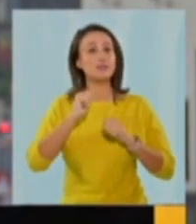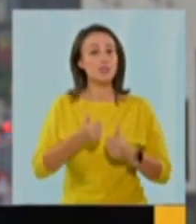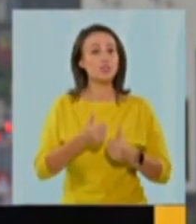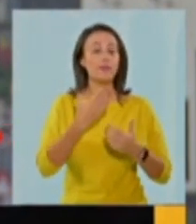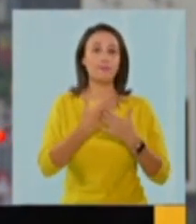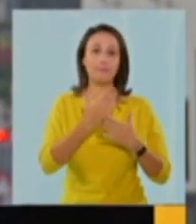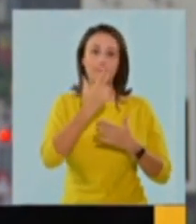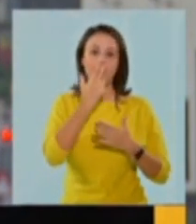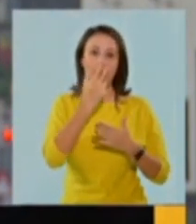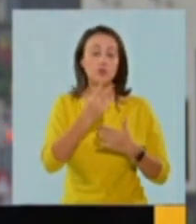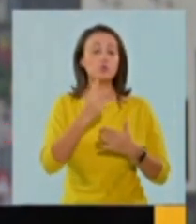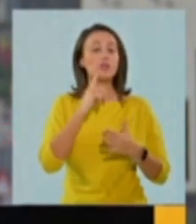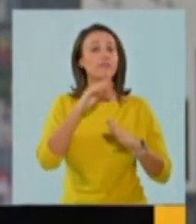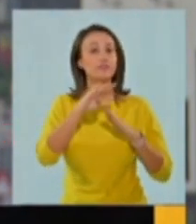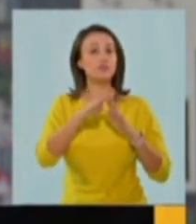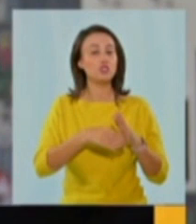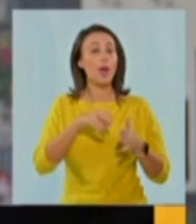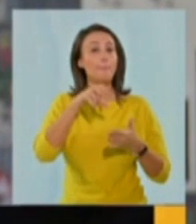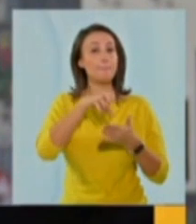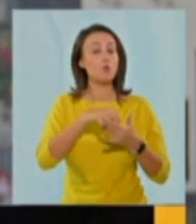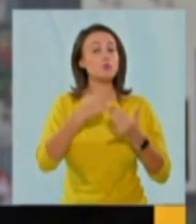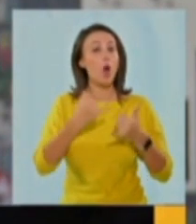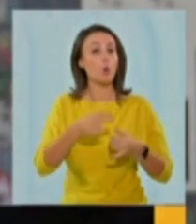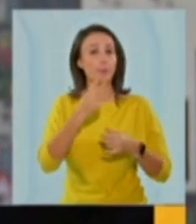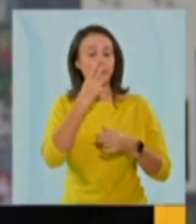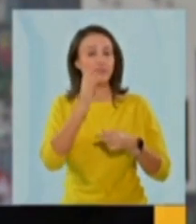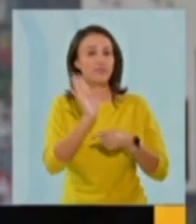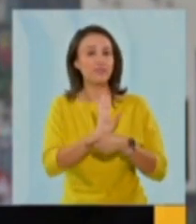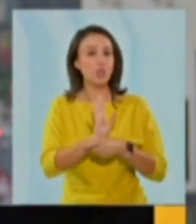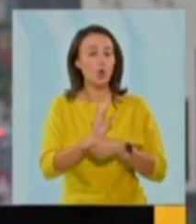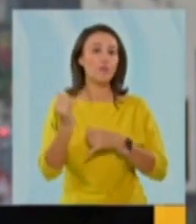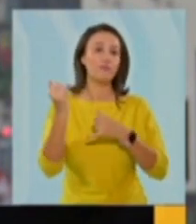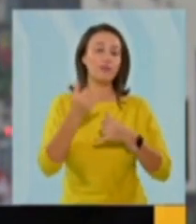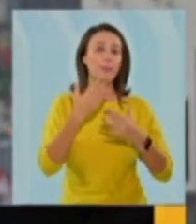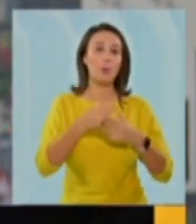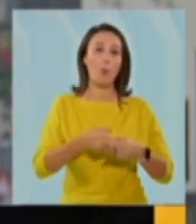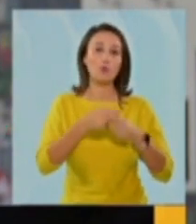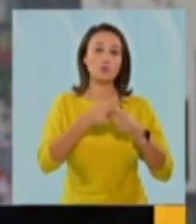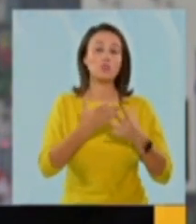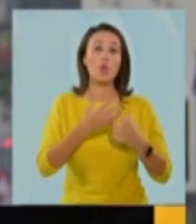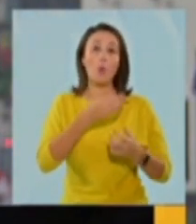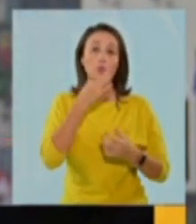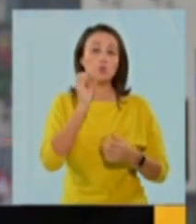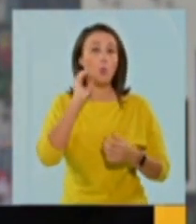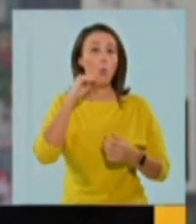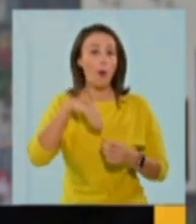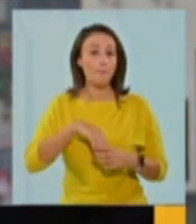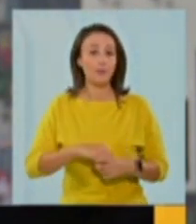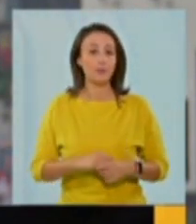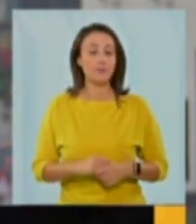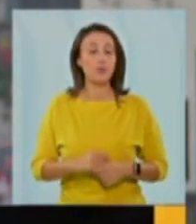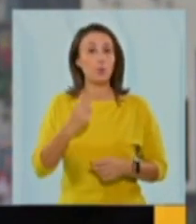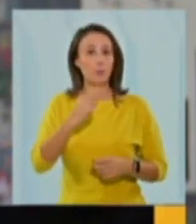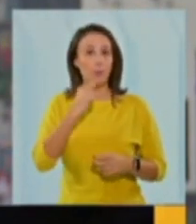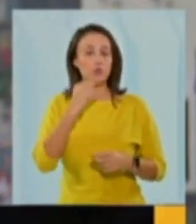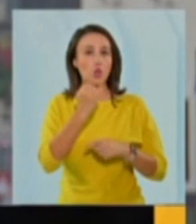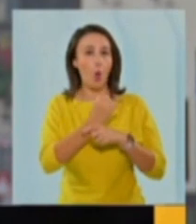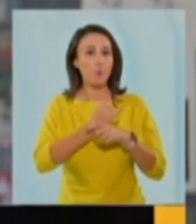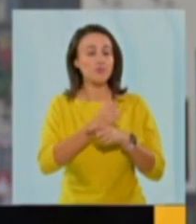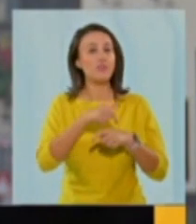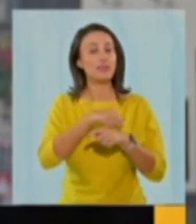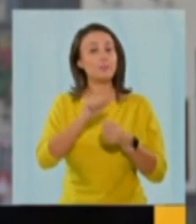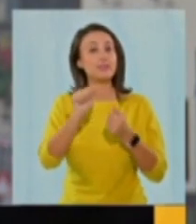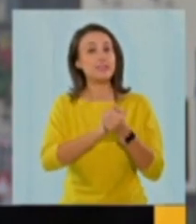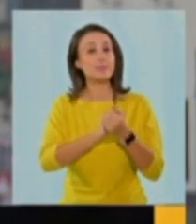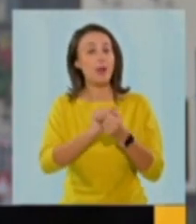cele prevăzute în fișa postului. Acum o înregistrare video vine pentru a susține spusele localnicilor. Un polițist a fost surprins în timp ce